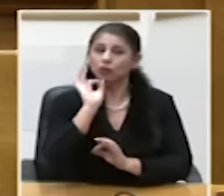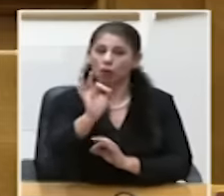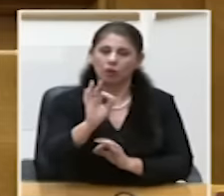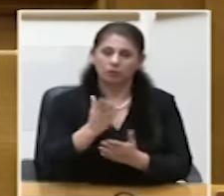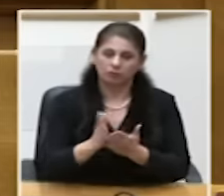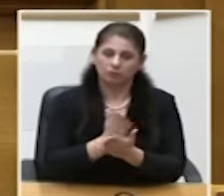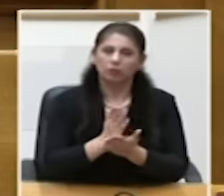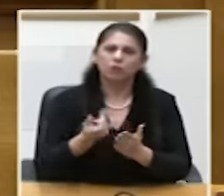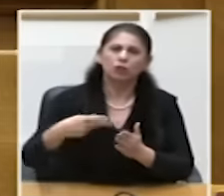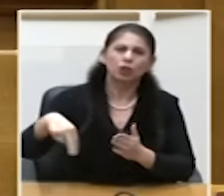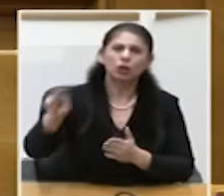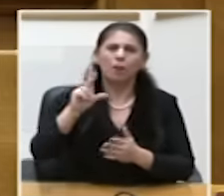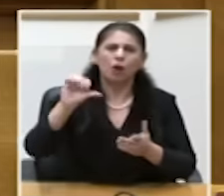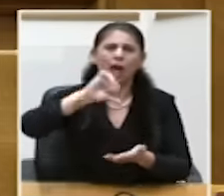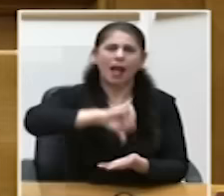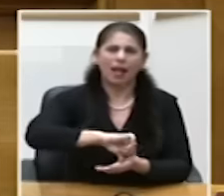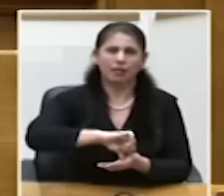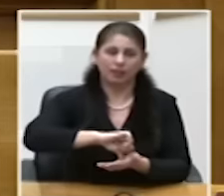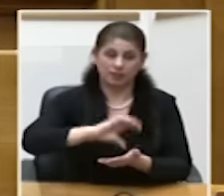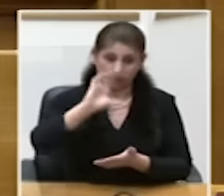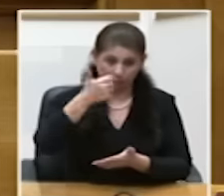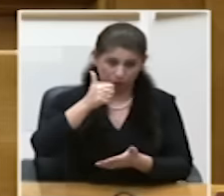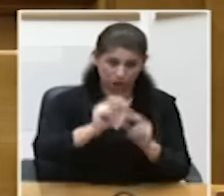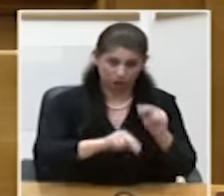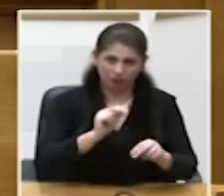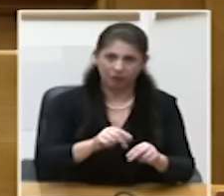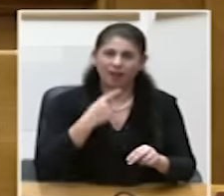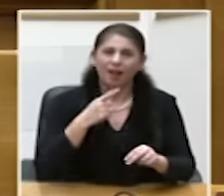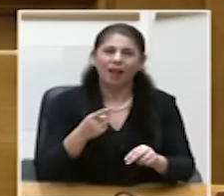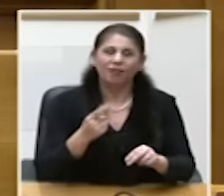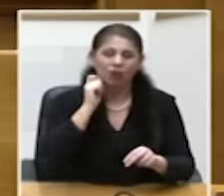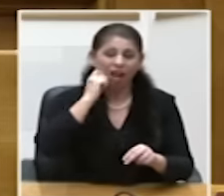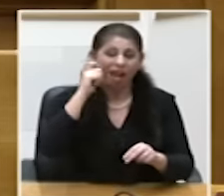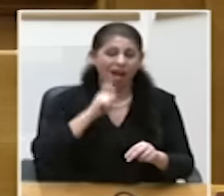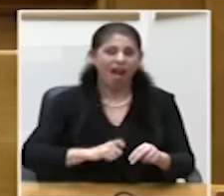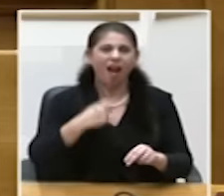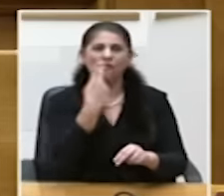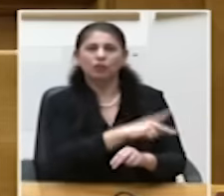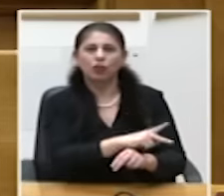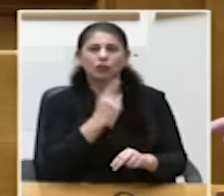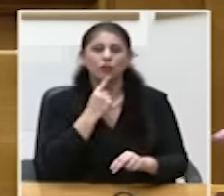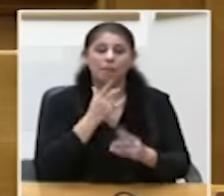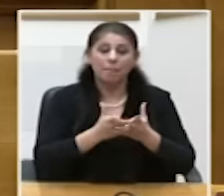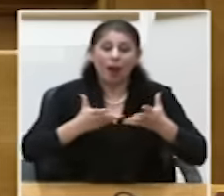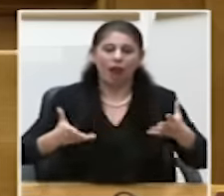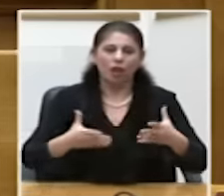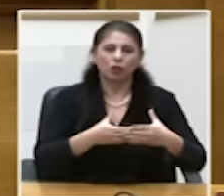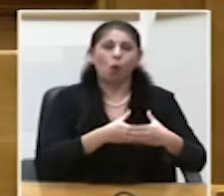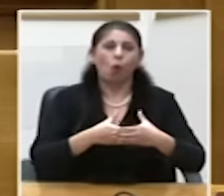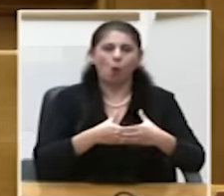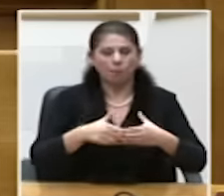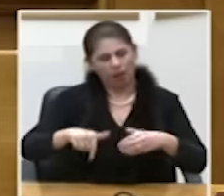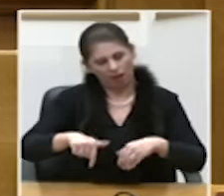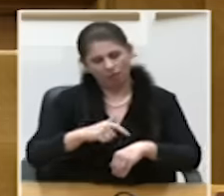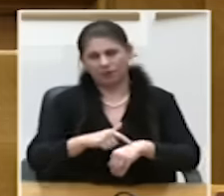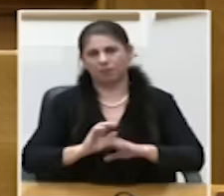έδρες στην πρώτη κατανομή και έτσι να ευνοήσετε δυνητικά τον εαυτό σας ως το μεγαλύτερο κόμμα, τουλάχιστον αυτή τη στιγμή.